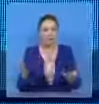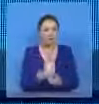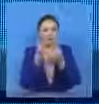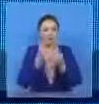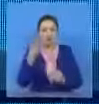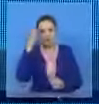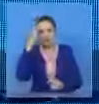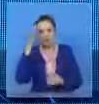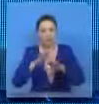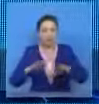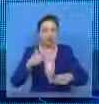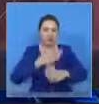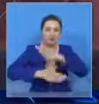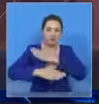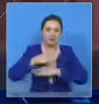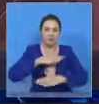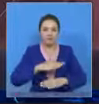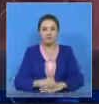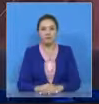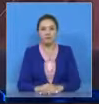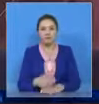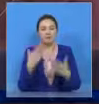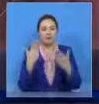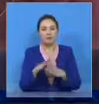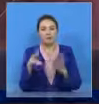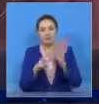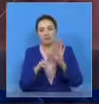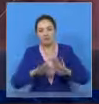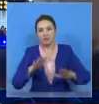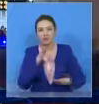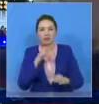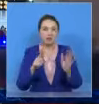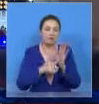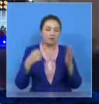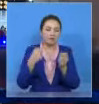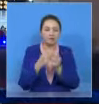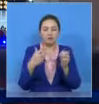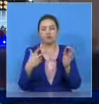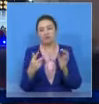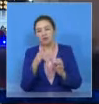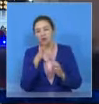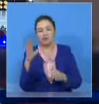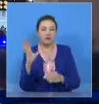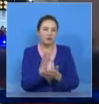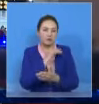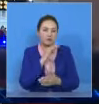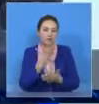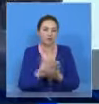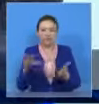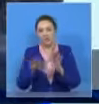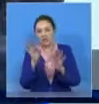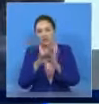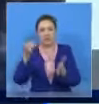детей с ограниченными возможностями 7-я ребят в возрасте от 7 до 12 лет успешно прошедшие отбор